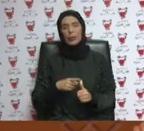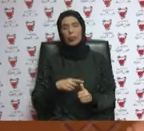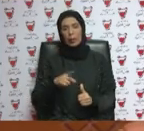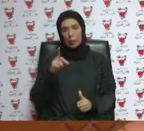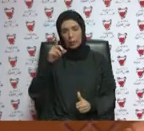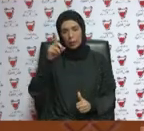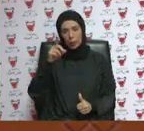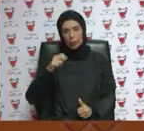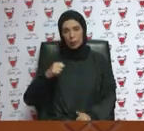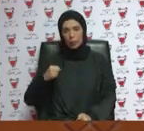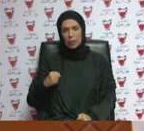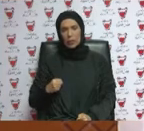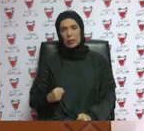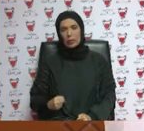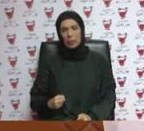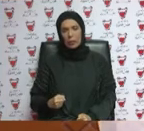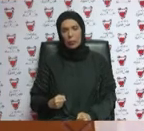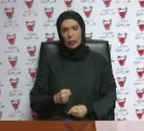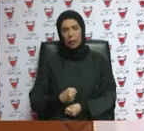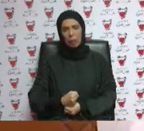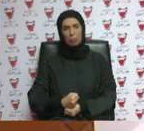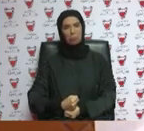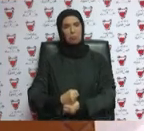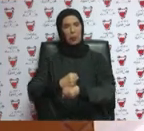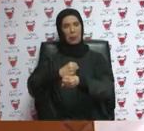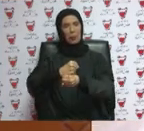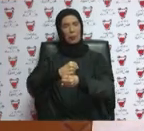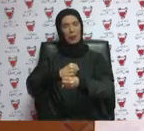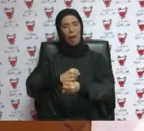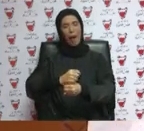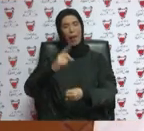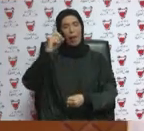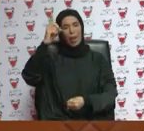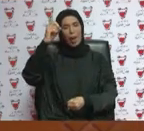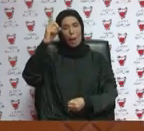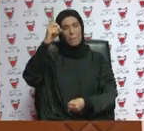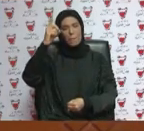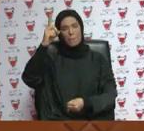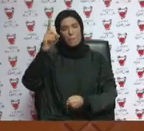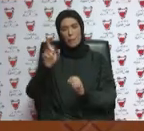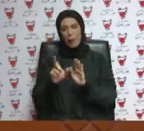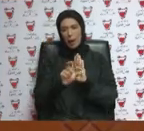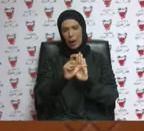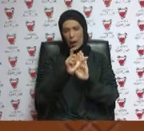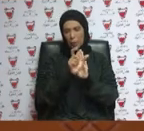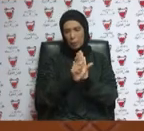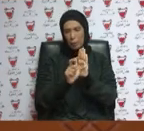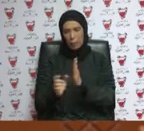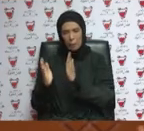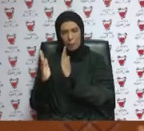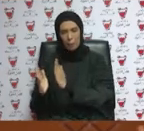يصير في البحرين لهو تأييد رباني، كيف بهذا النظام وهذا